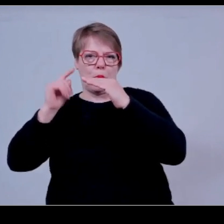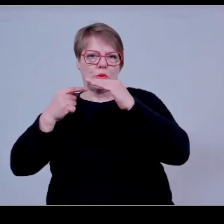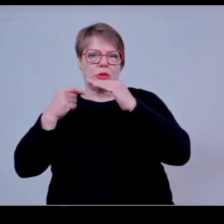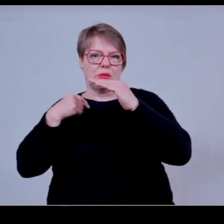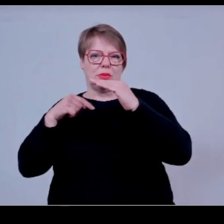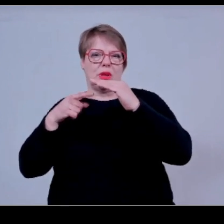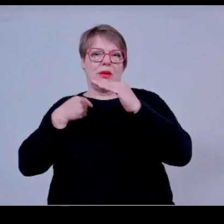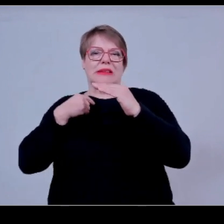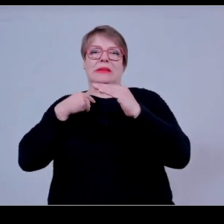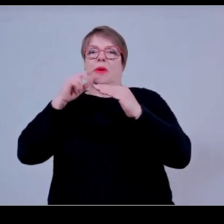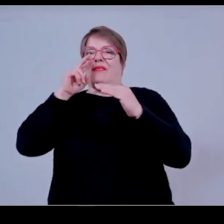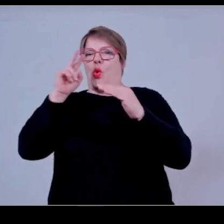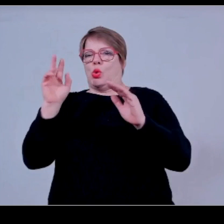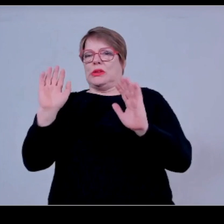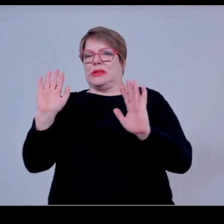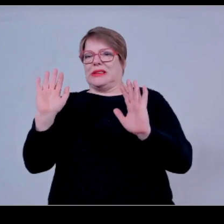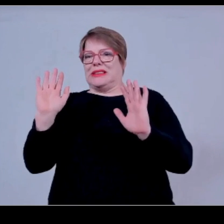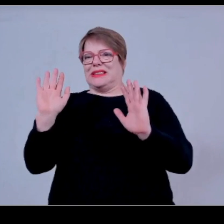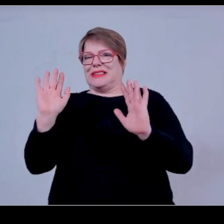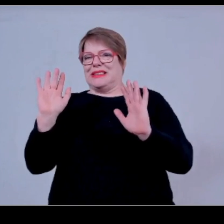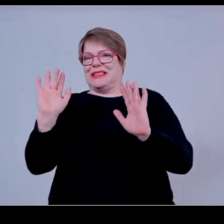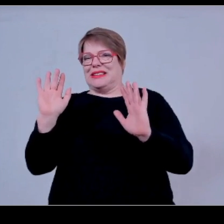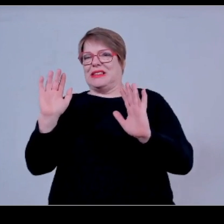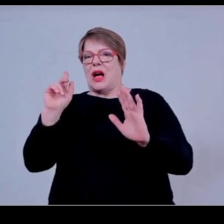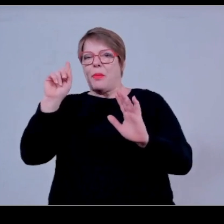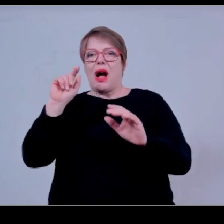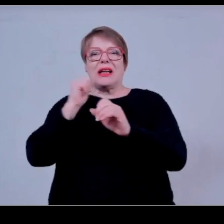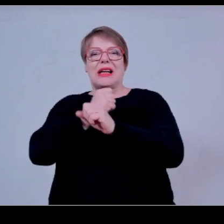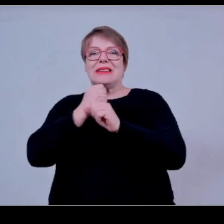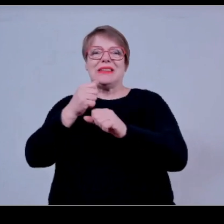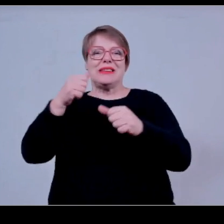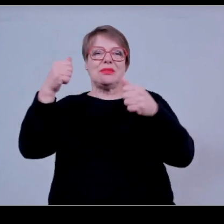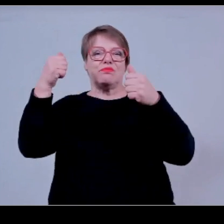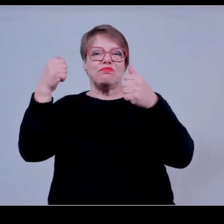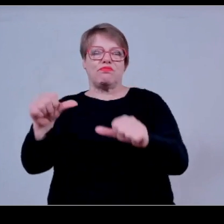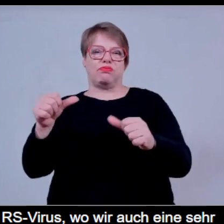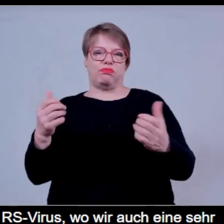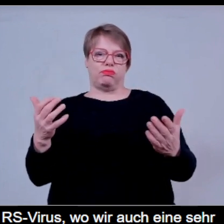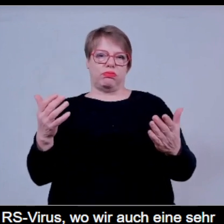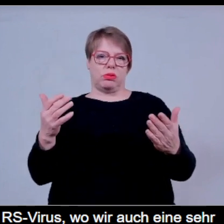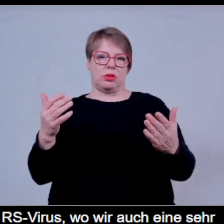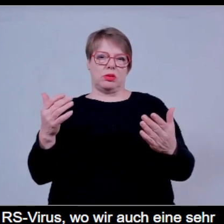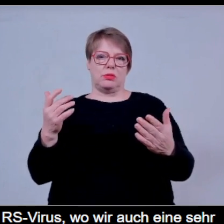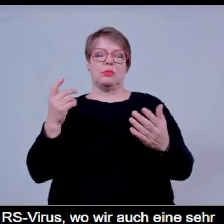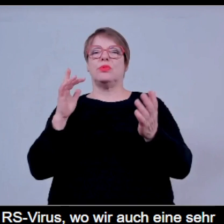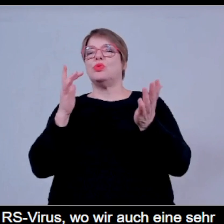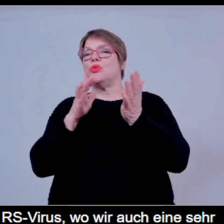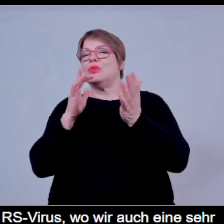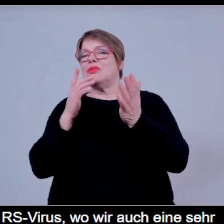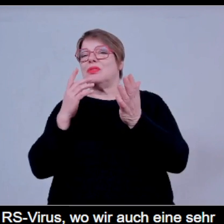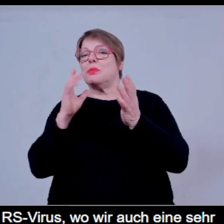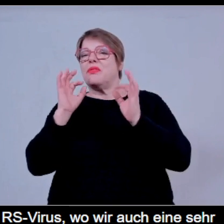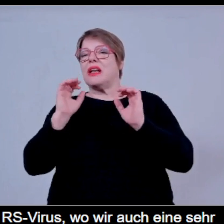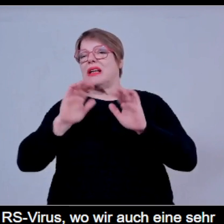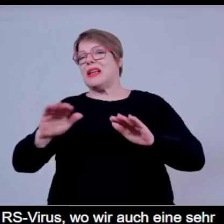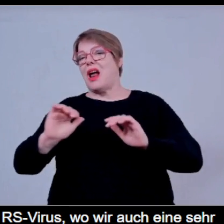Steuerung der Patientenströme unter den Kliniken. Ein Instrument, in der Pandemie sich bewährt hat, das wir Gott sei Dank weiter haben, weil wir das